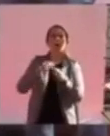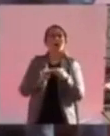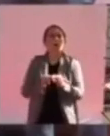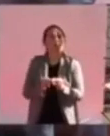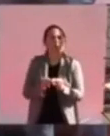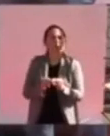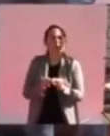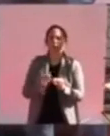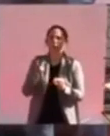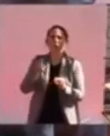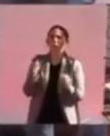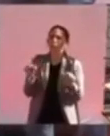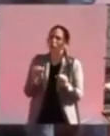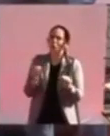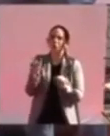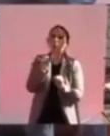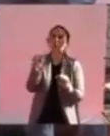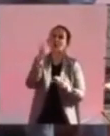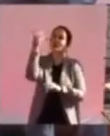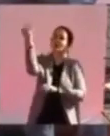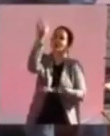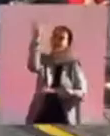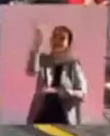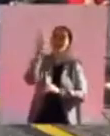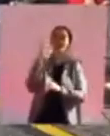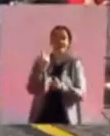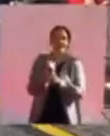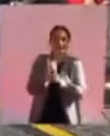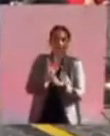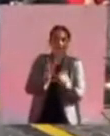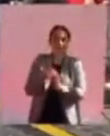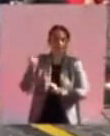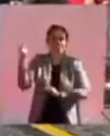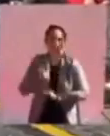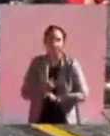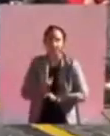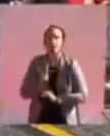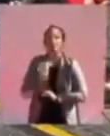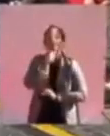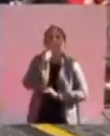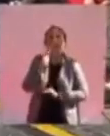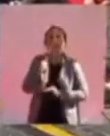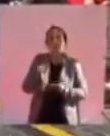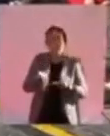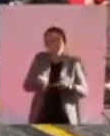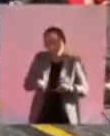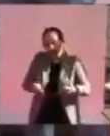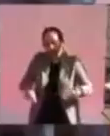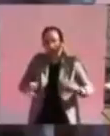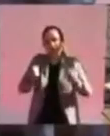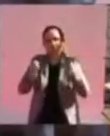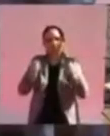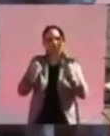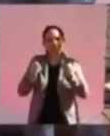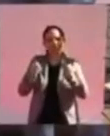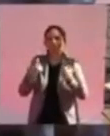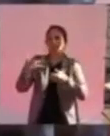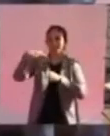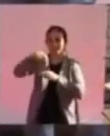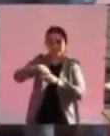rimanga un sogno appunto sono necessarie le basi solide dei pilastri fondanti il nostro servizio socio sanitario